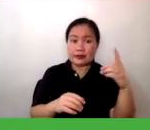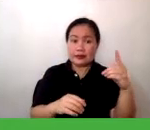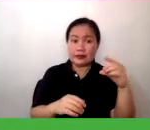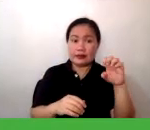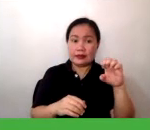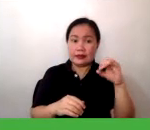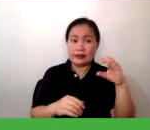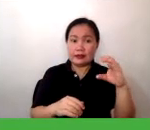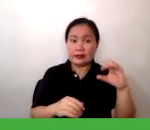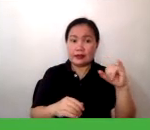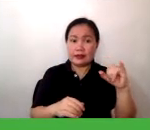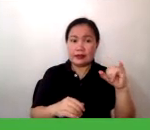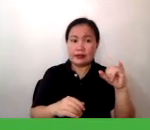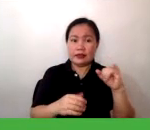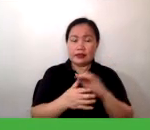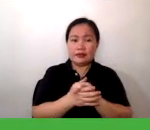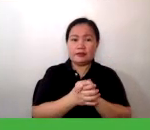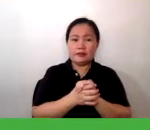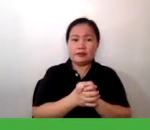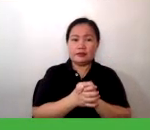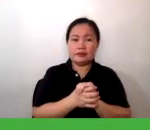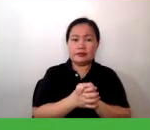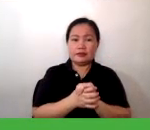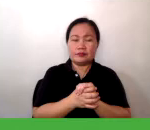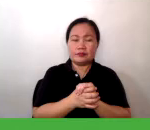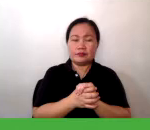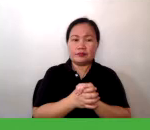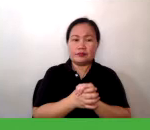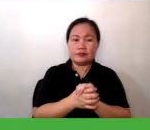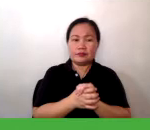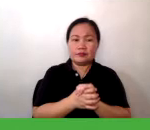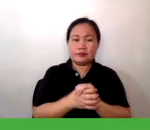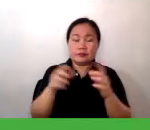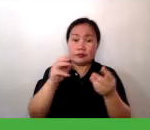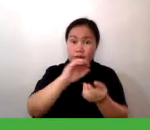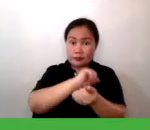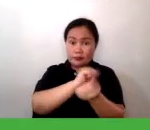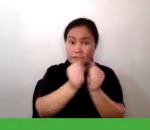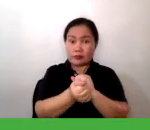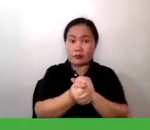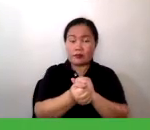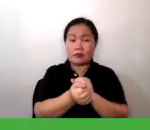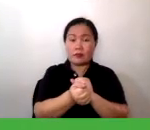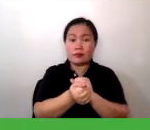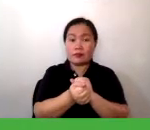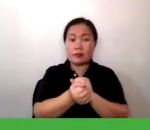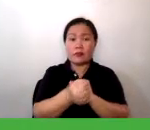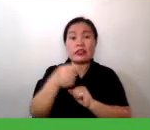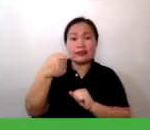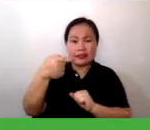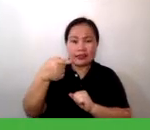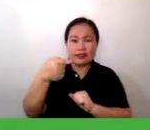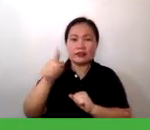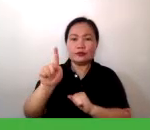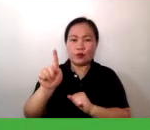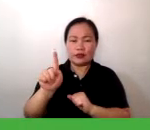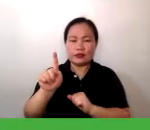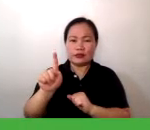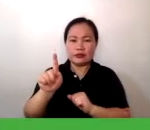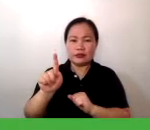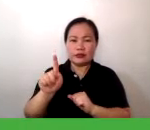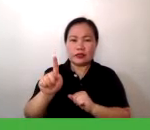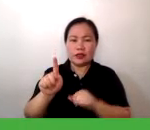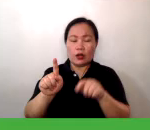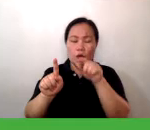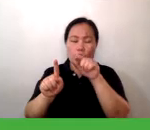so, negative 1. Bakit negative 1? So, if you are trying to convert deci to meter, ito po siya, deci